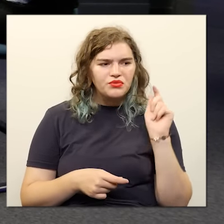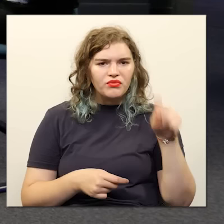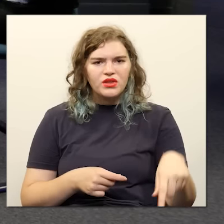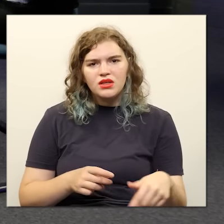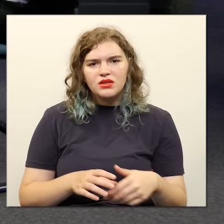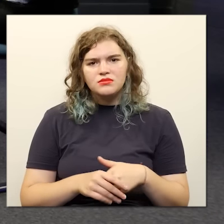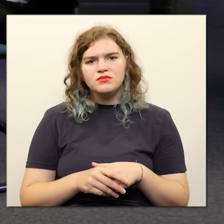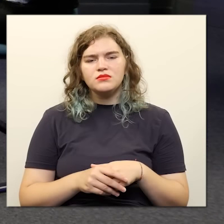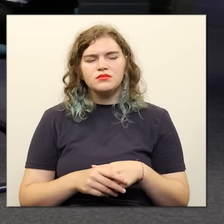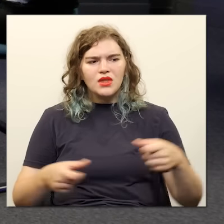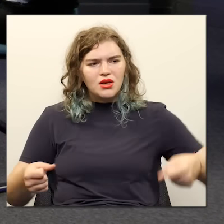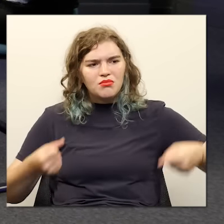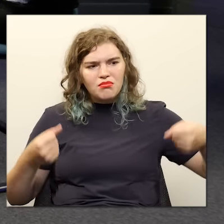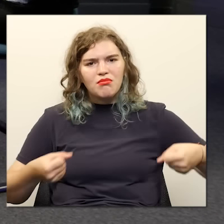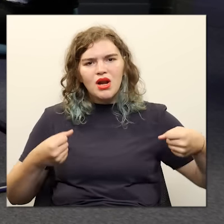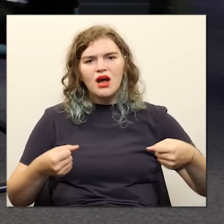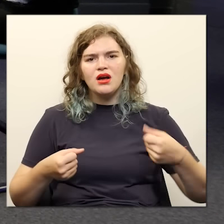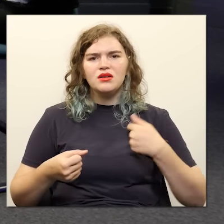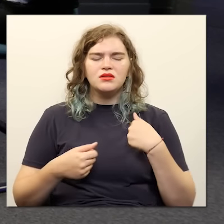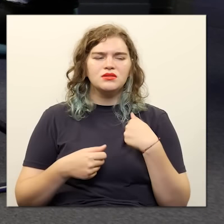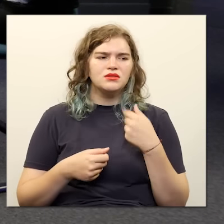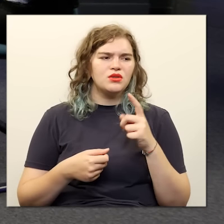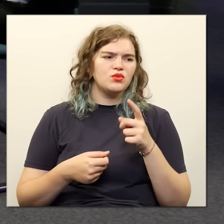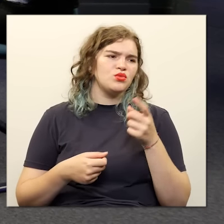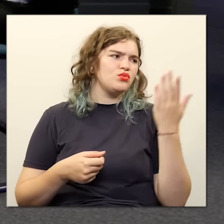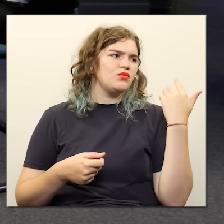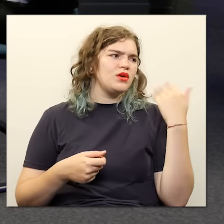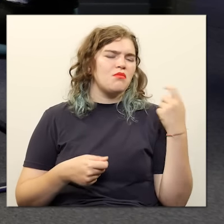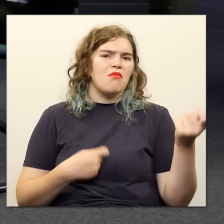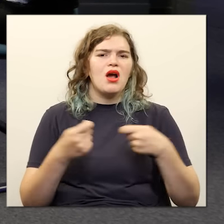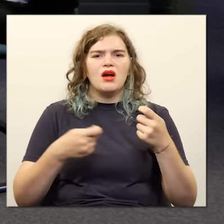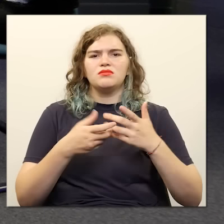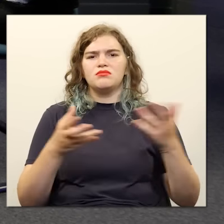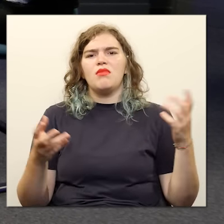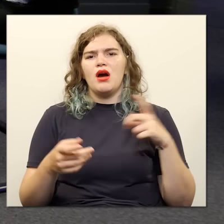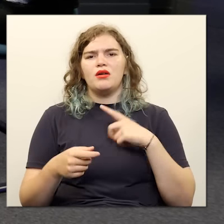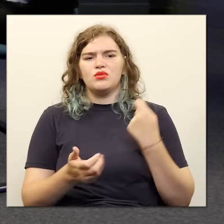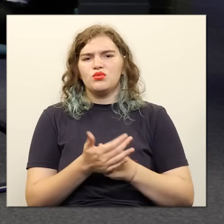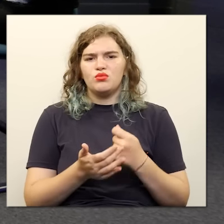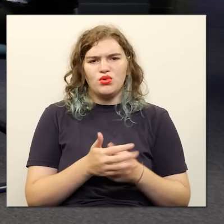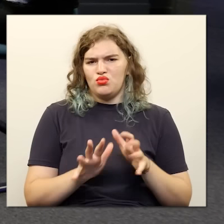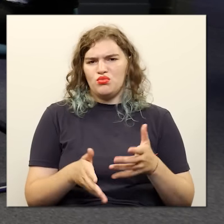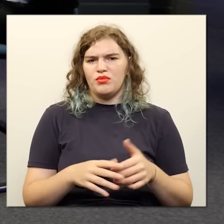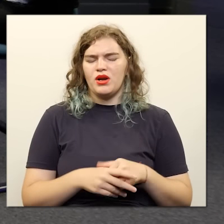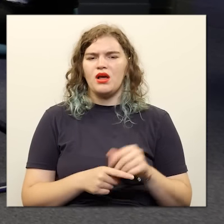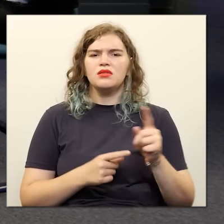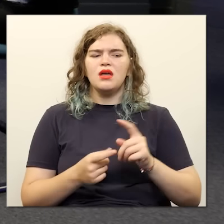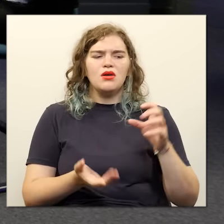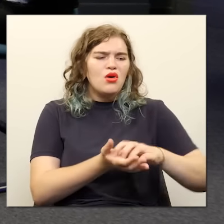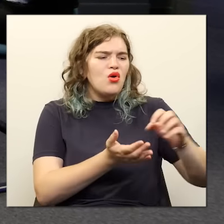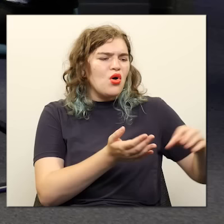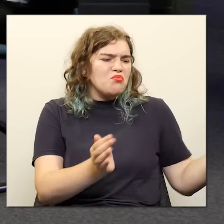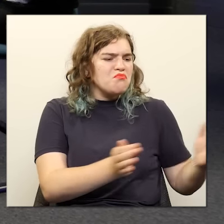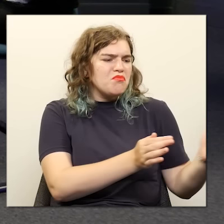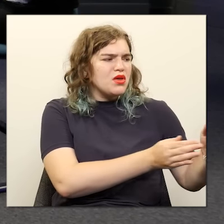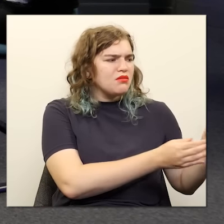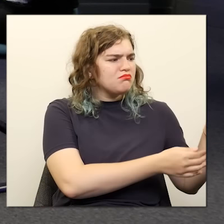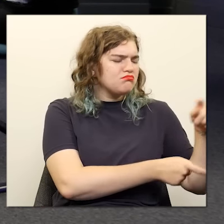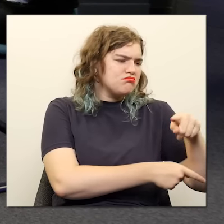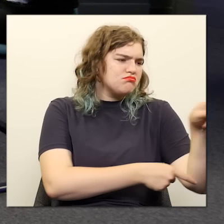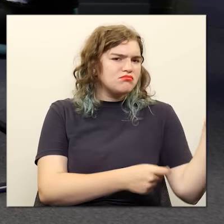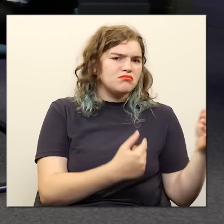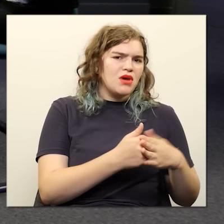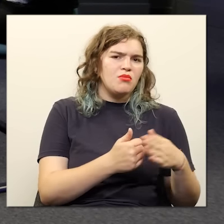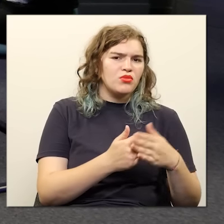meu că vine cu plasa. Atunci nu erau magazinele astea mari unde să mergi să faci cumpărături, dar erau buticuri din astea micuțe